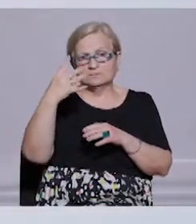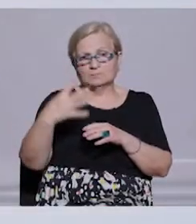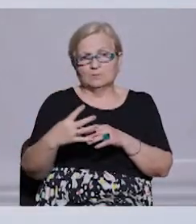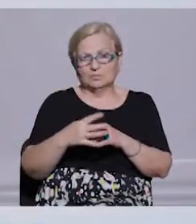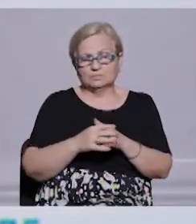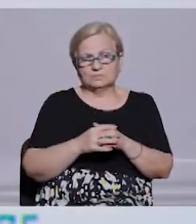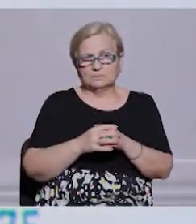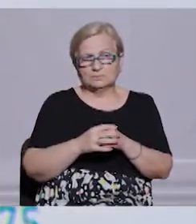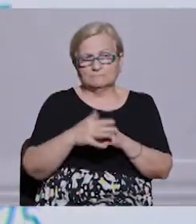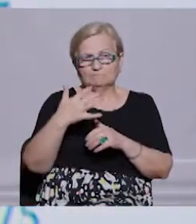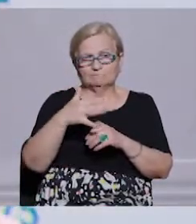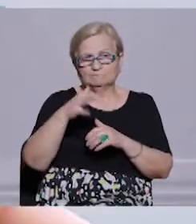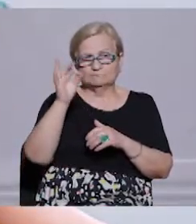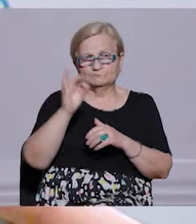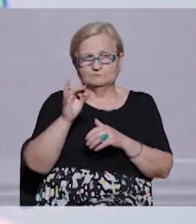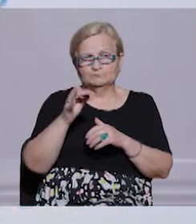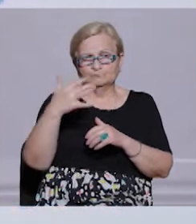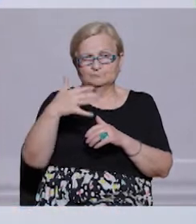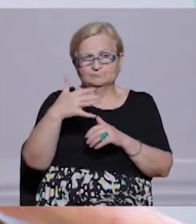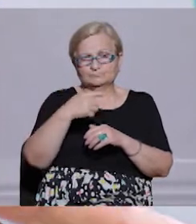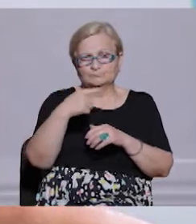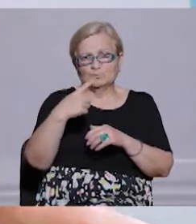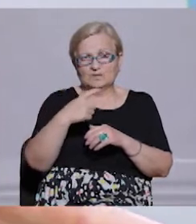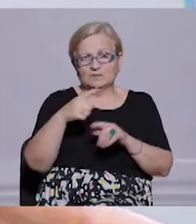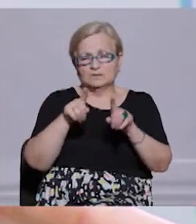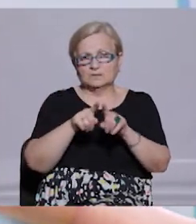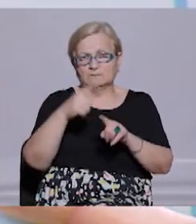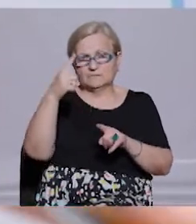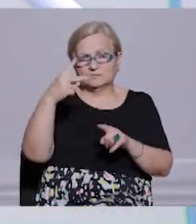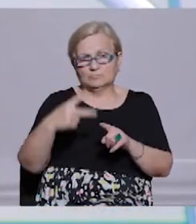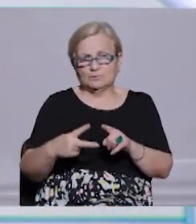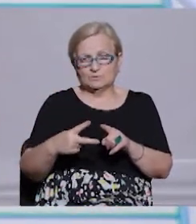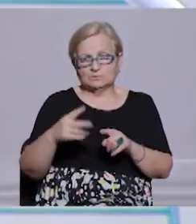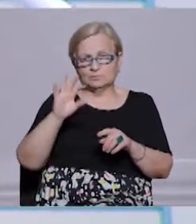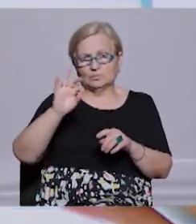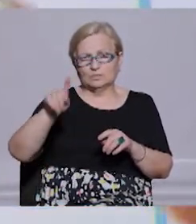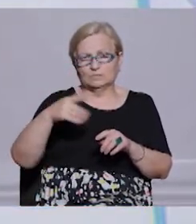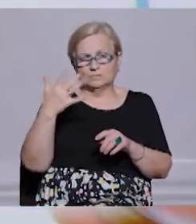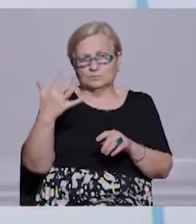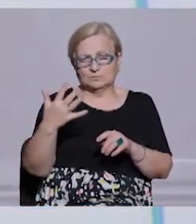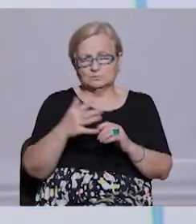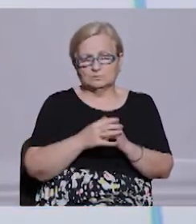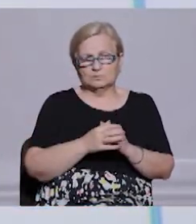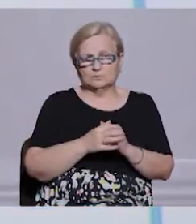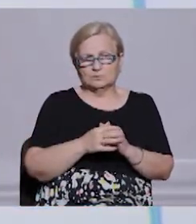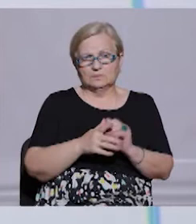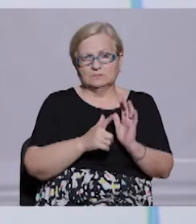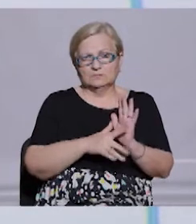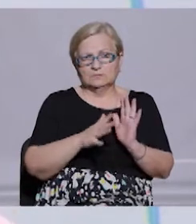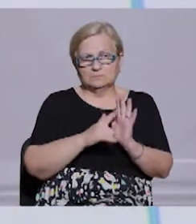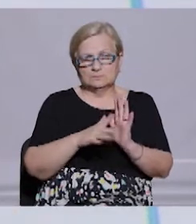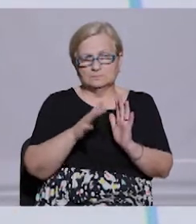1/4. 50% 50 მიასედი, იგივე 1/2, ან 0.5 მიათედი.